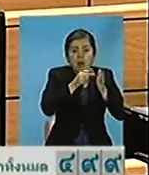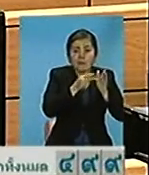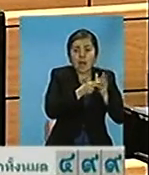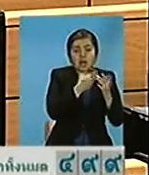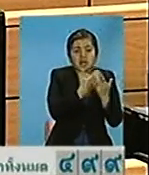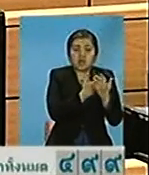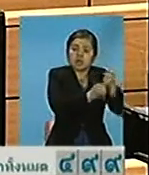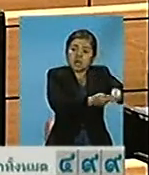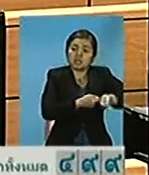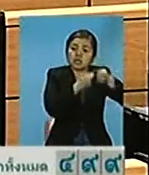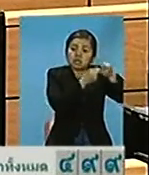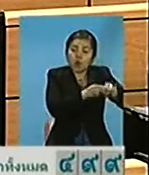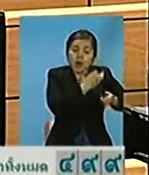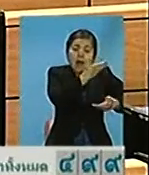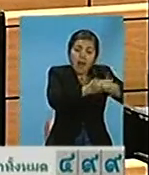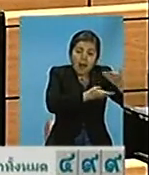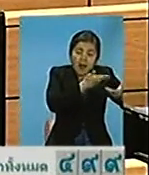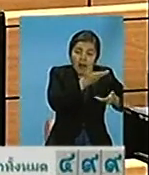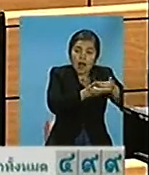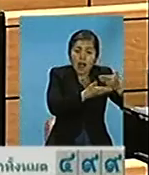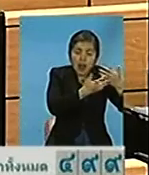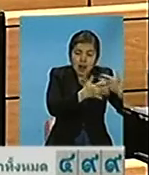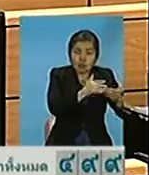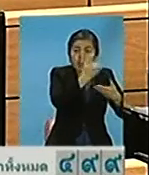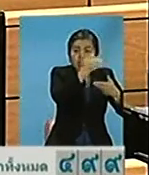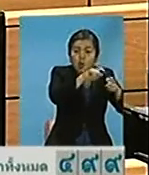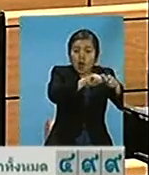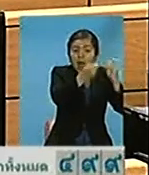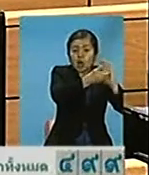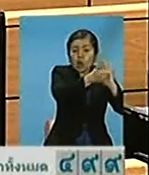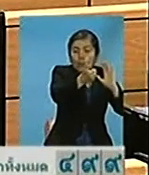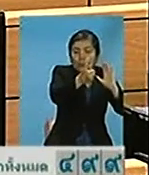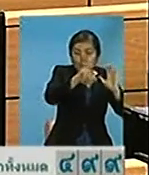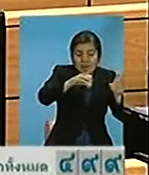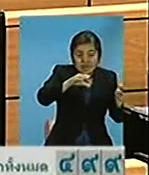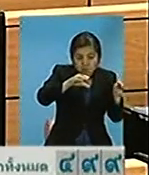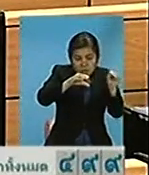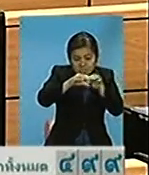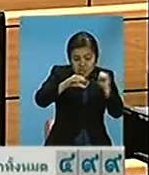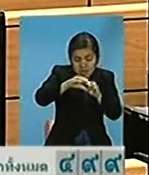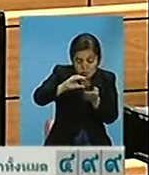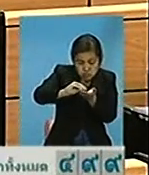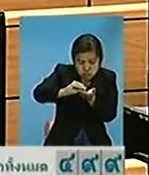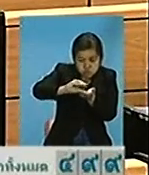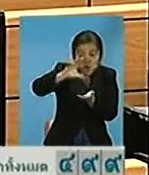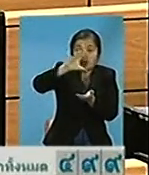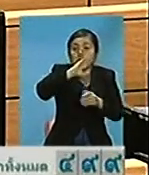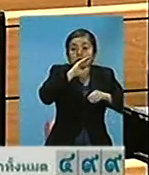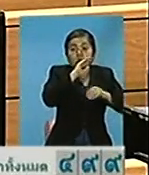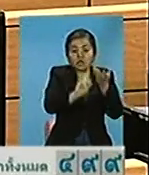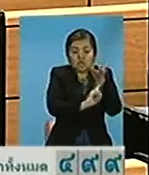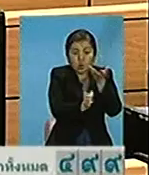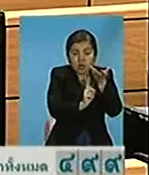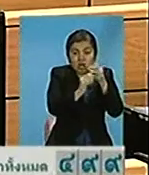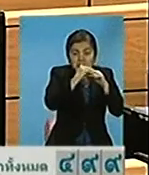ขายยางเสร็จแล้วเวลาพ่อค้าเขาส่งออกเขาก็หักเงินไว้ถ้าเกิดกิโลกรัมละเกิน100บาทเขาก็หักไว้5บ